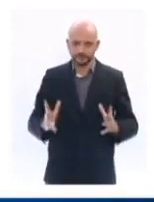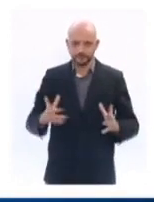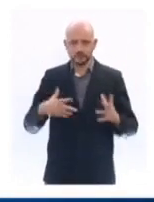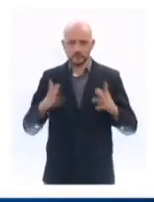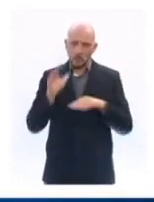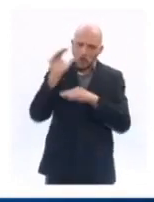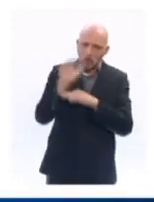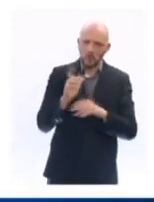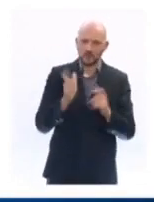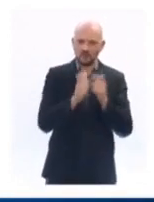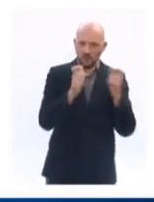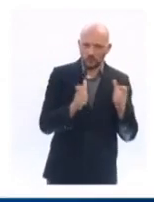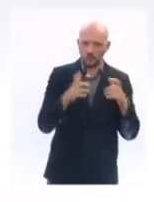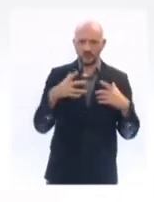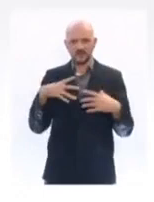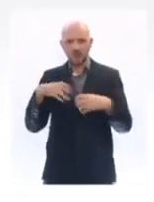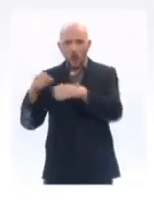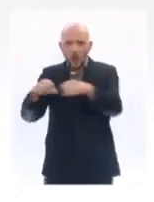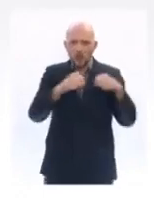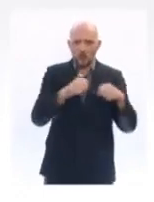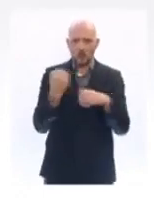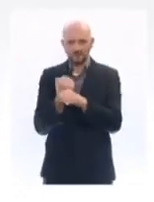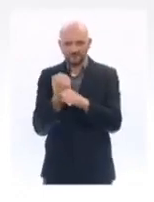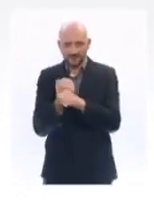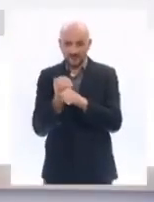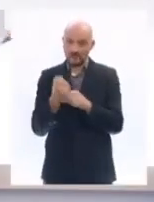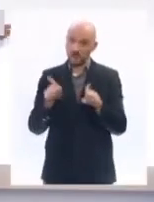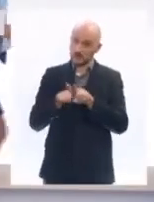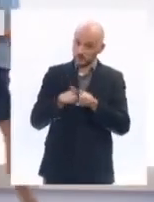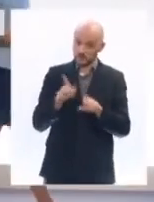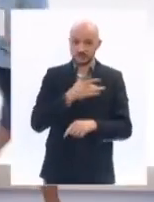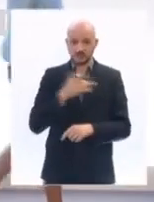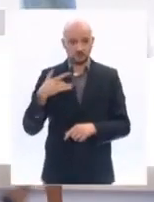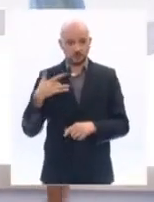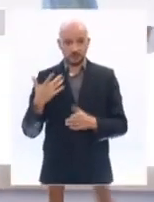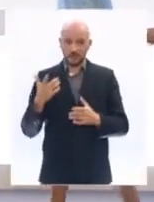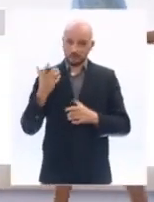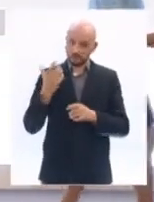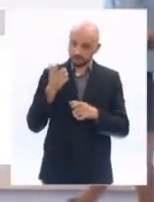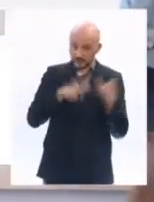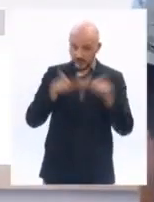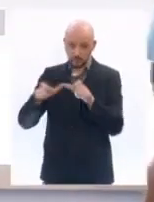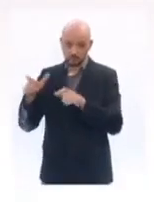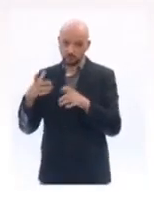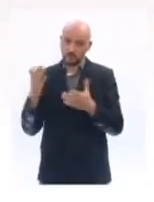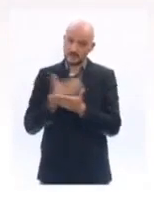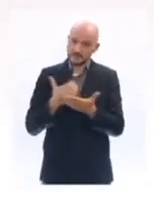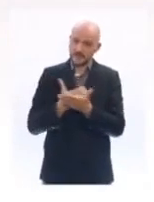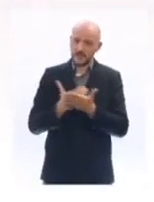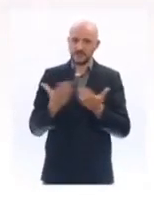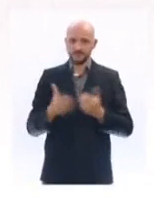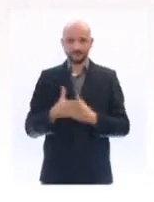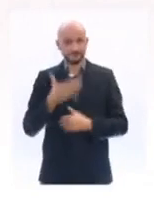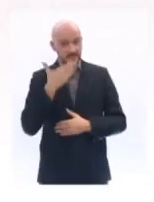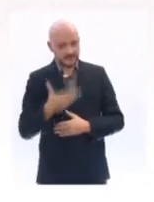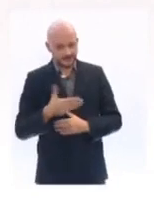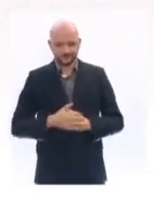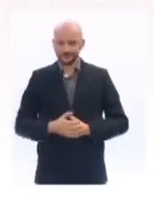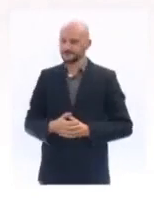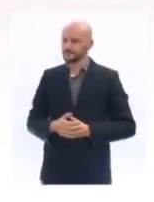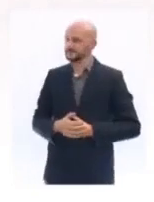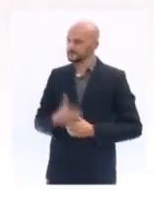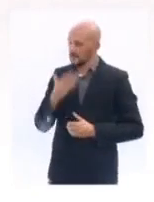sociales de la mise en œuvre de telles mesures. Je comprends la difficulté immense, le